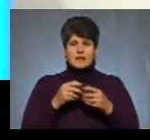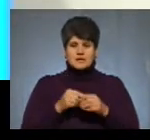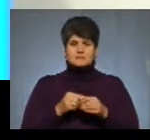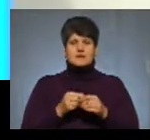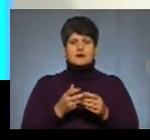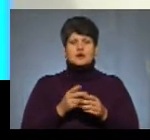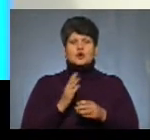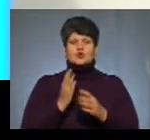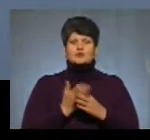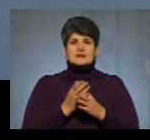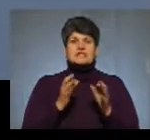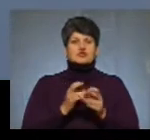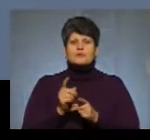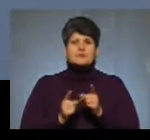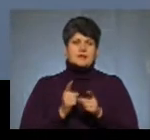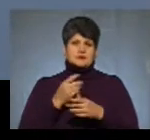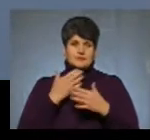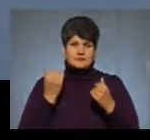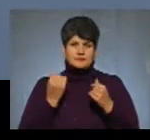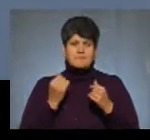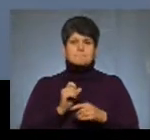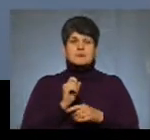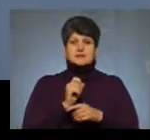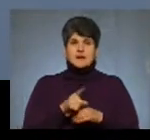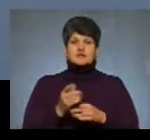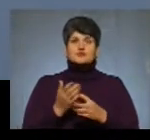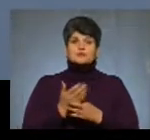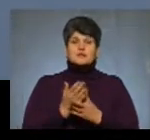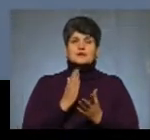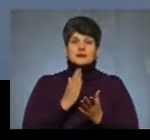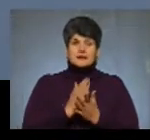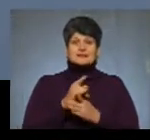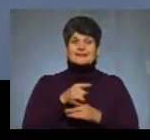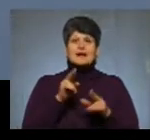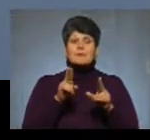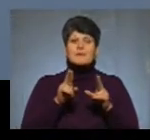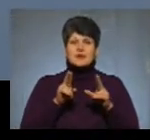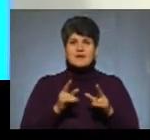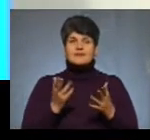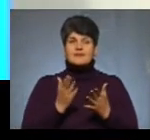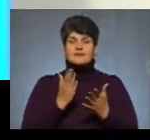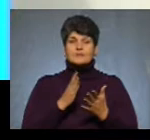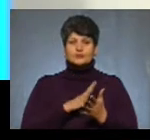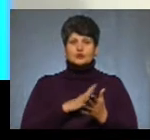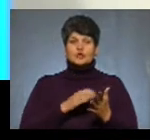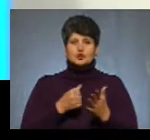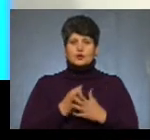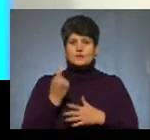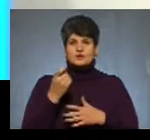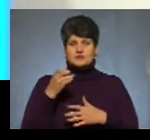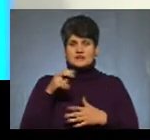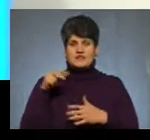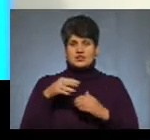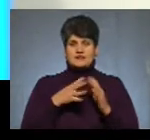субсидій нічого не міняється. Тобто саме призначення субсидії відбувається за тими правилами, які діяли до 1